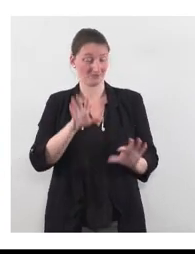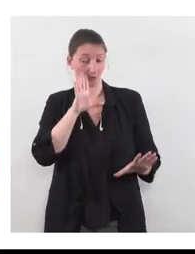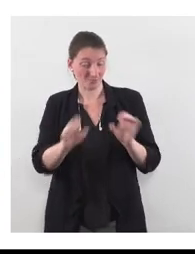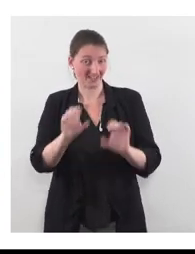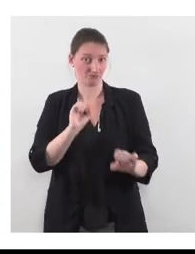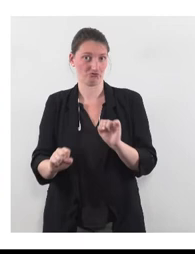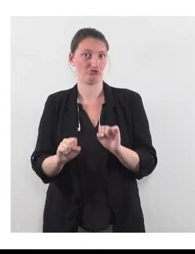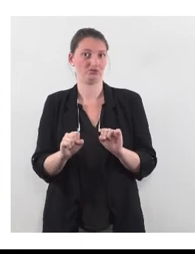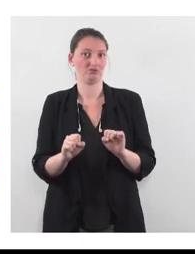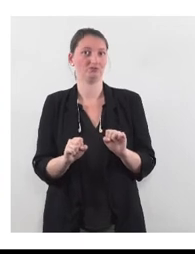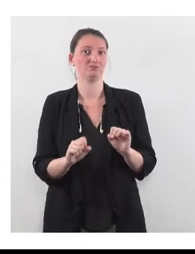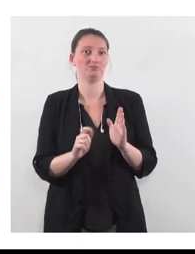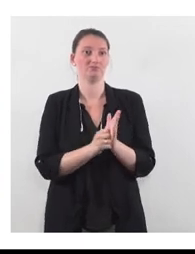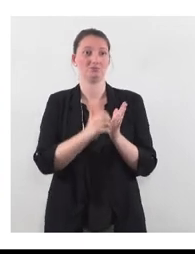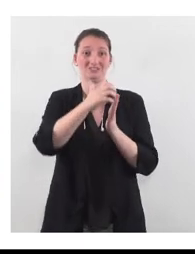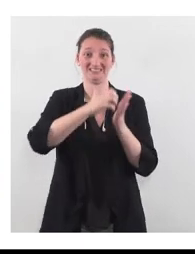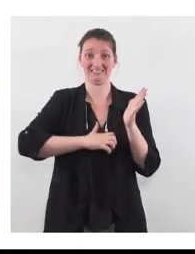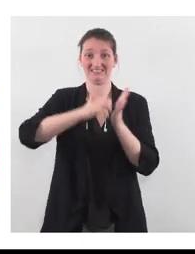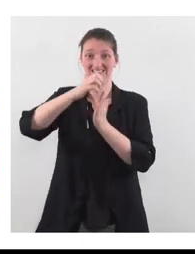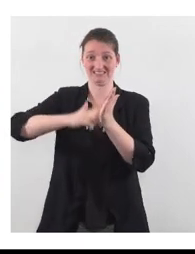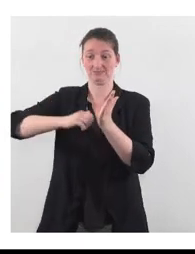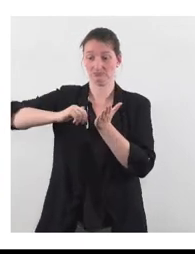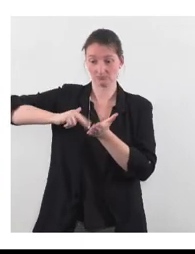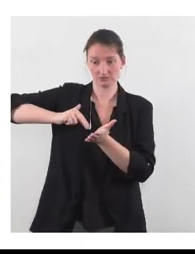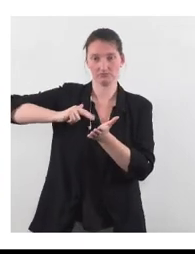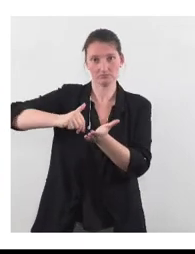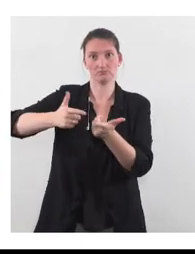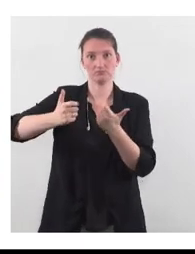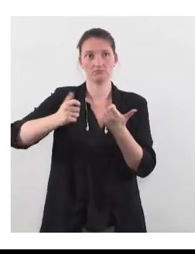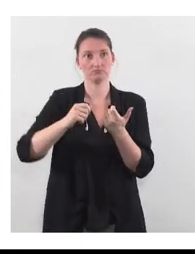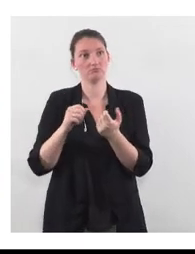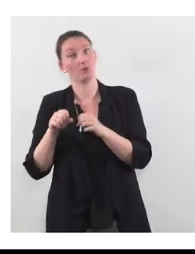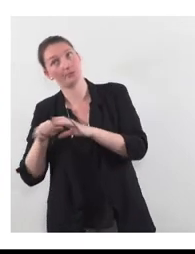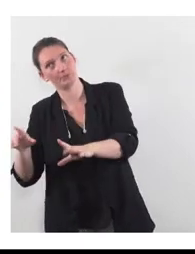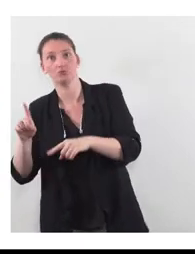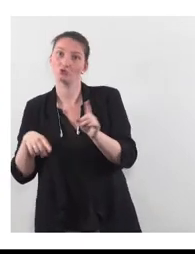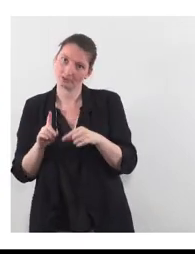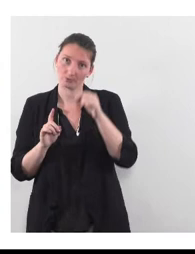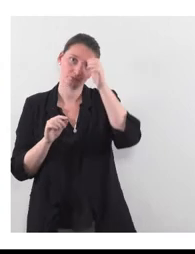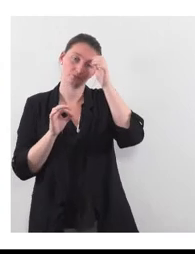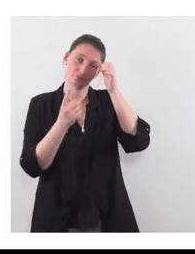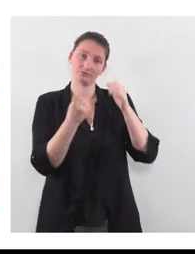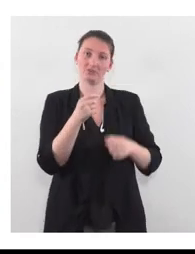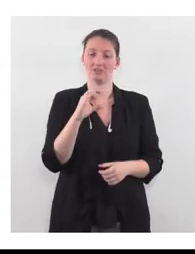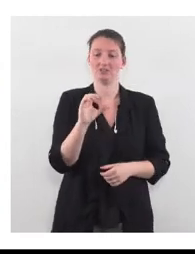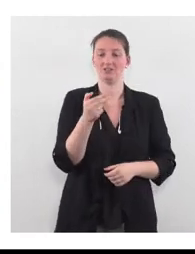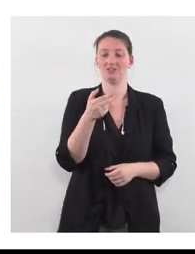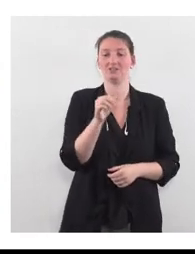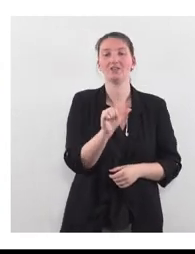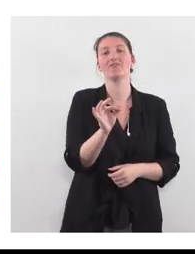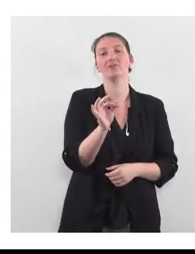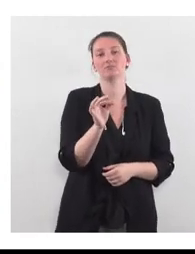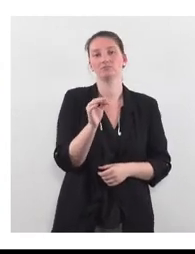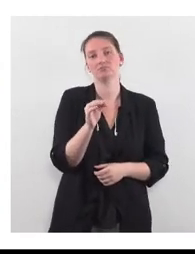dans les écrits affichés, signés, pas toujours diffusés par contre, de la CNAF, donc Caisse nationale d'allocation